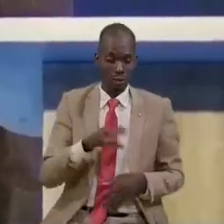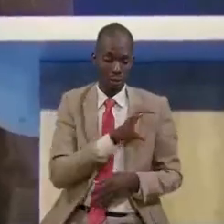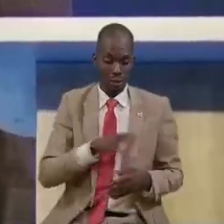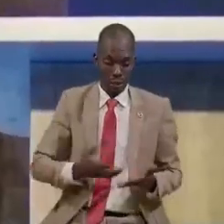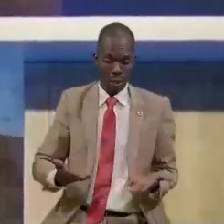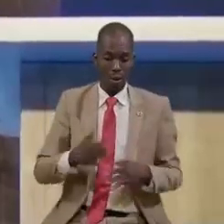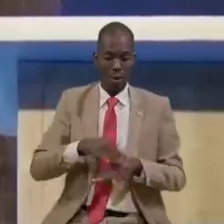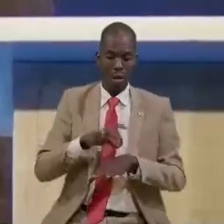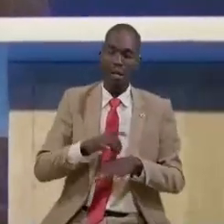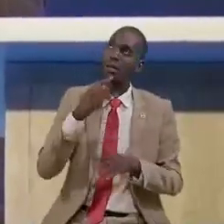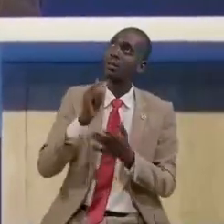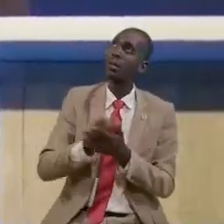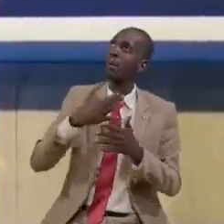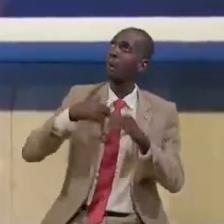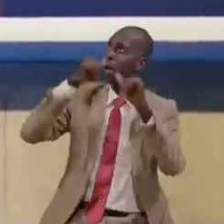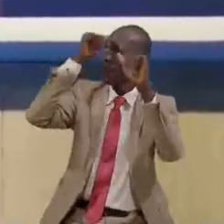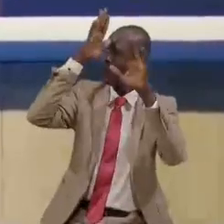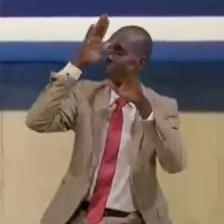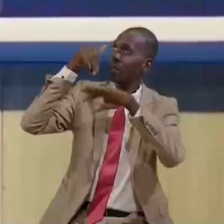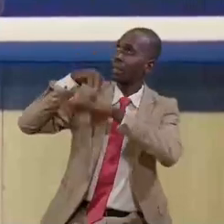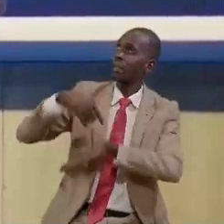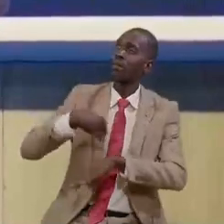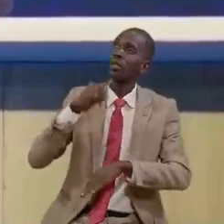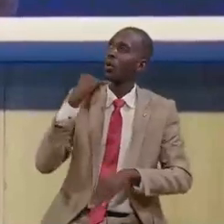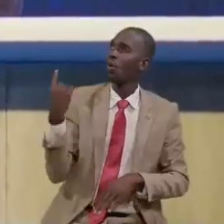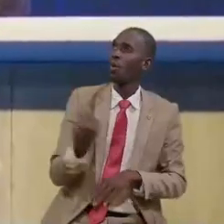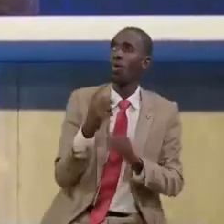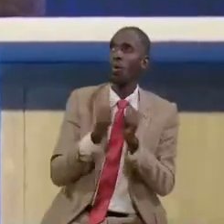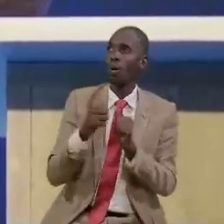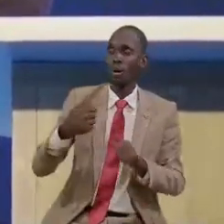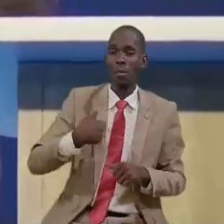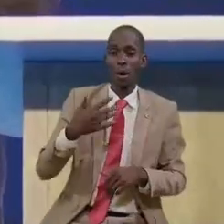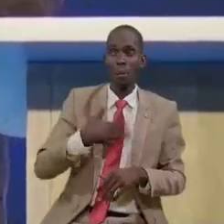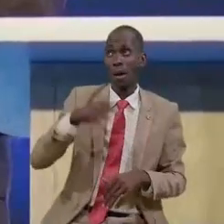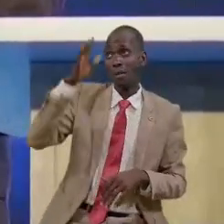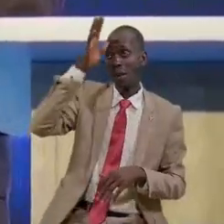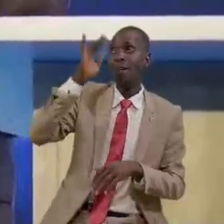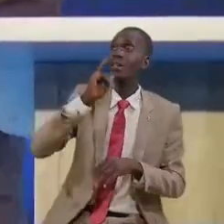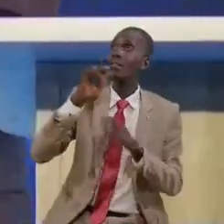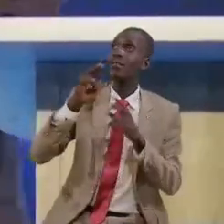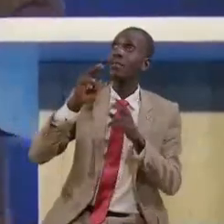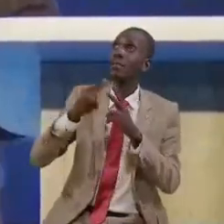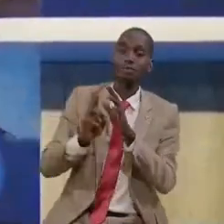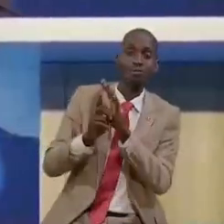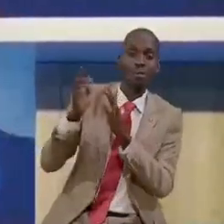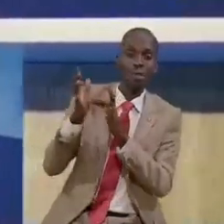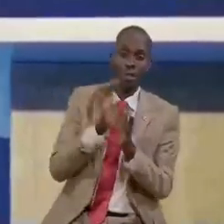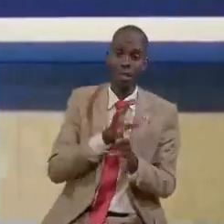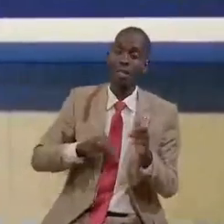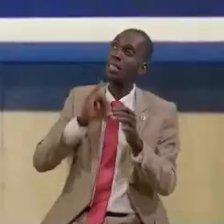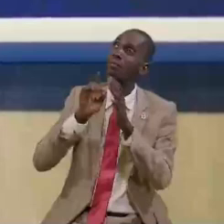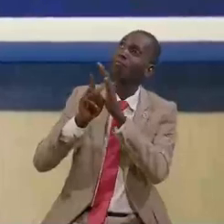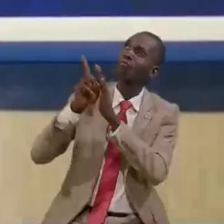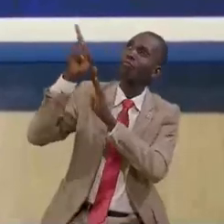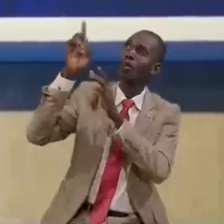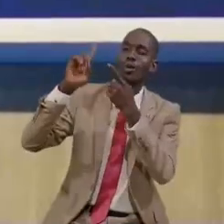au ciel à la terre. Et que mon frère, mon père qui m'a envoyé est toujours avec moi. Il est aussi élancé que le ciel et touche